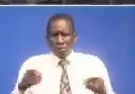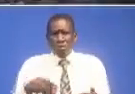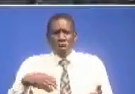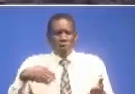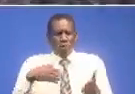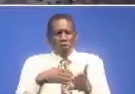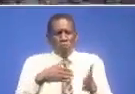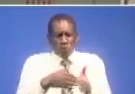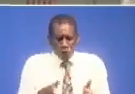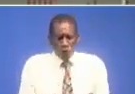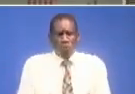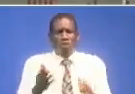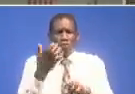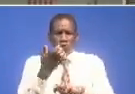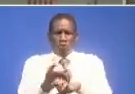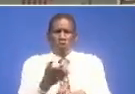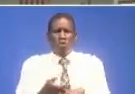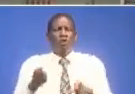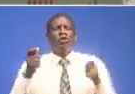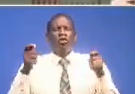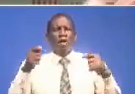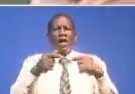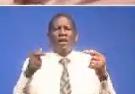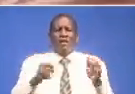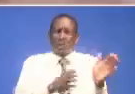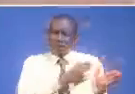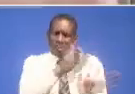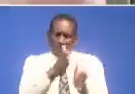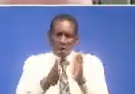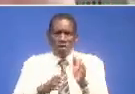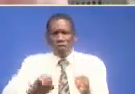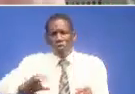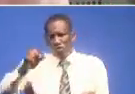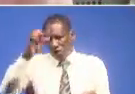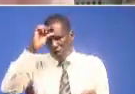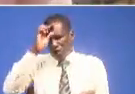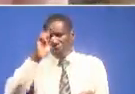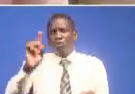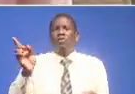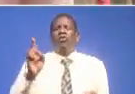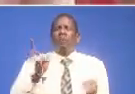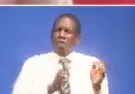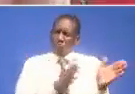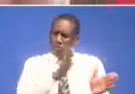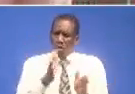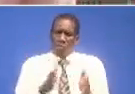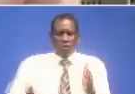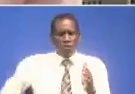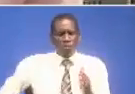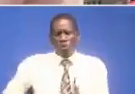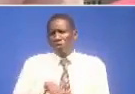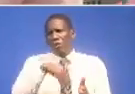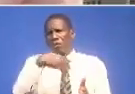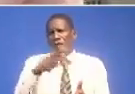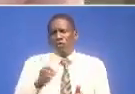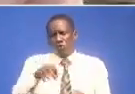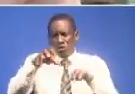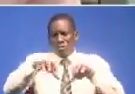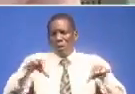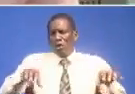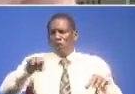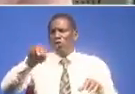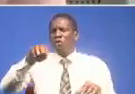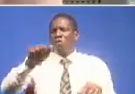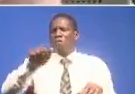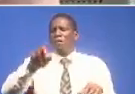wameweka barabarani kuandamana dhidi ya mpango wa serikali ya kaunti ya Nairobi wa kuwatimua kutoka kwenye soko hilo